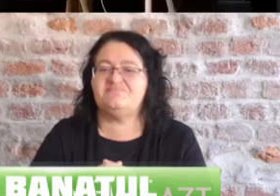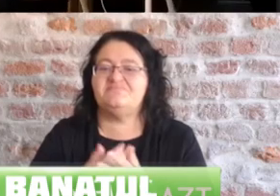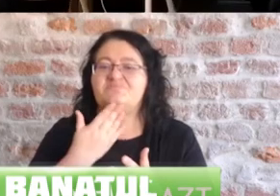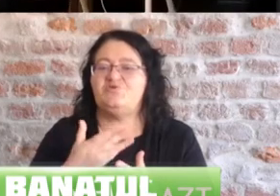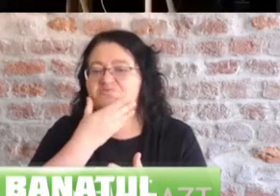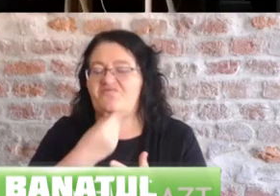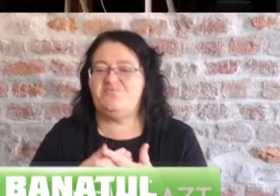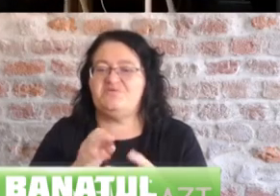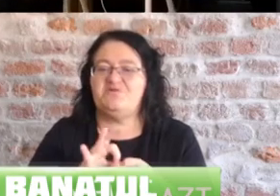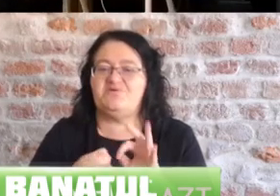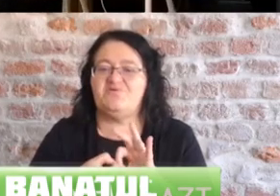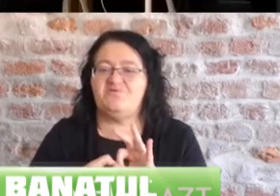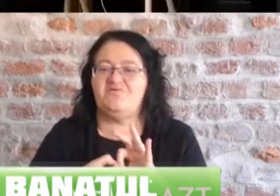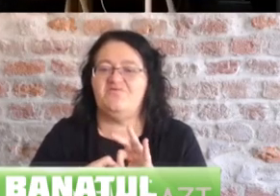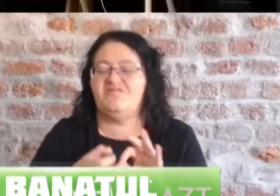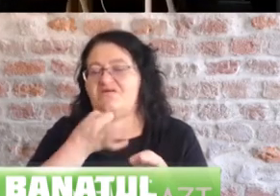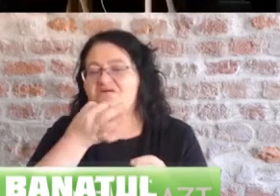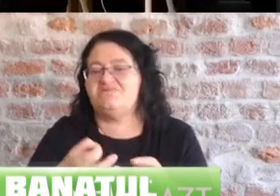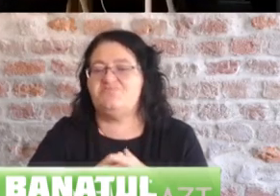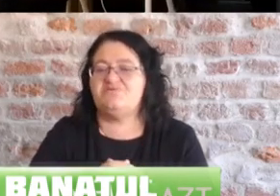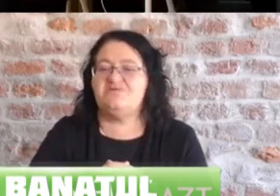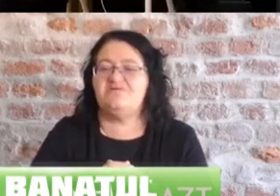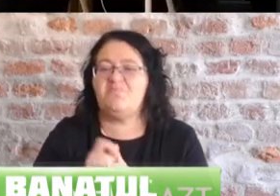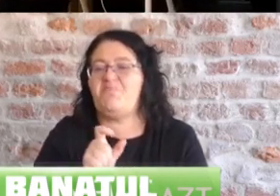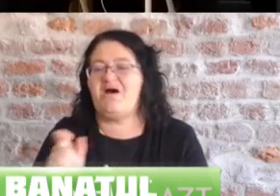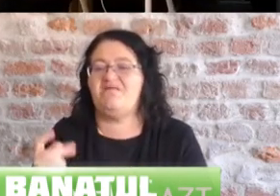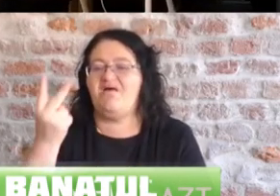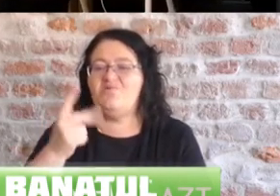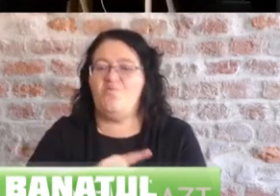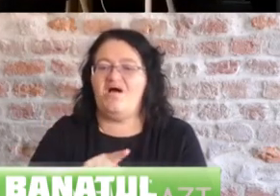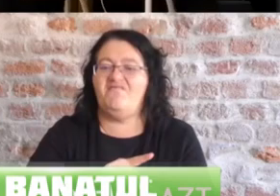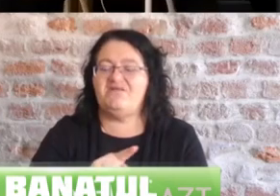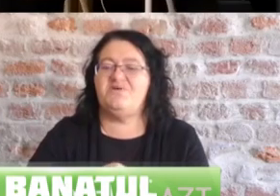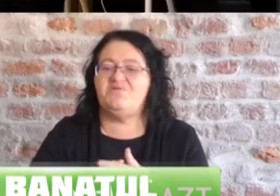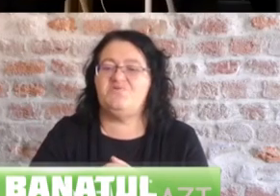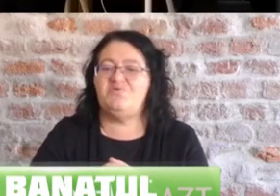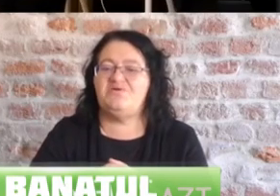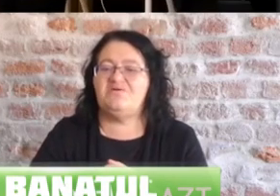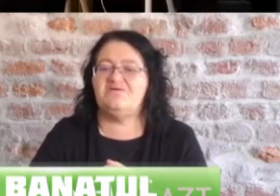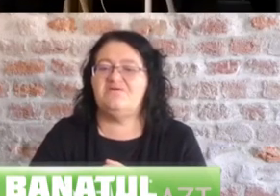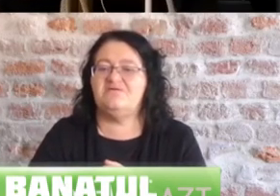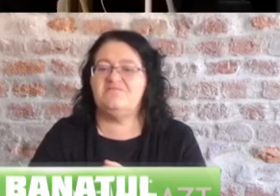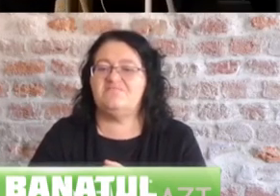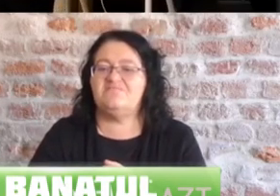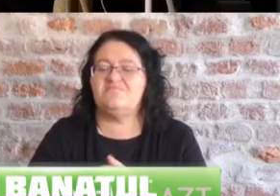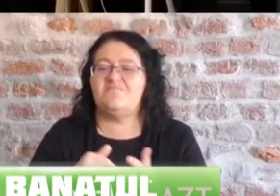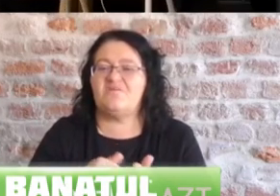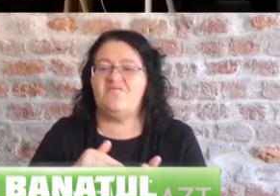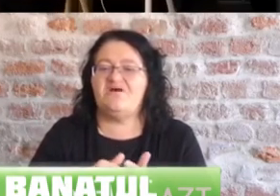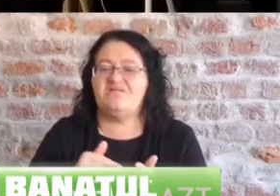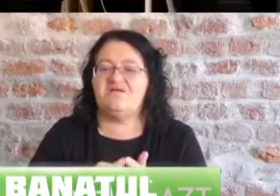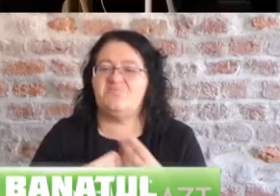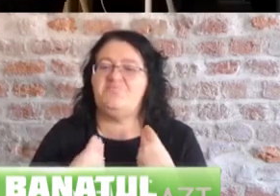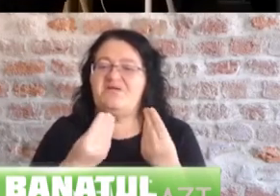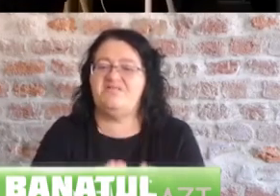Mulțumim frumos pentru cuvintele adresate. Partea a doua a evenimentului da, va fi